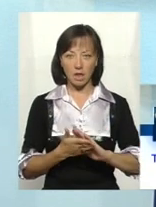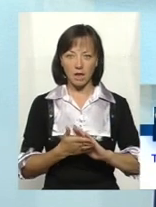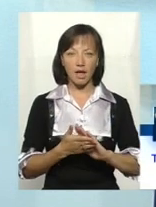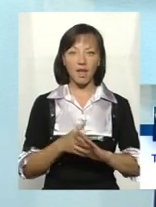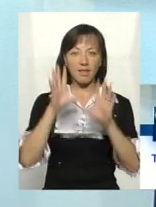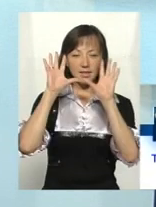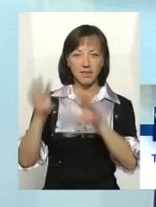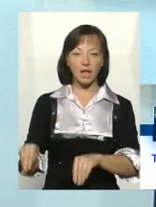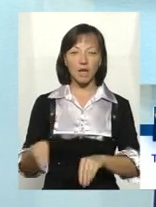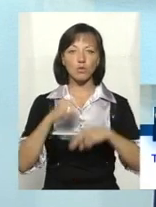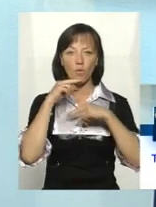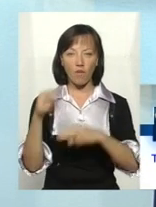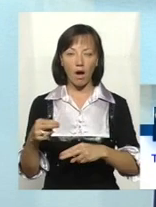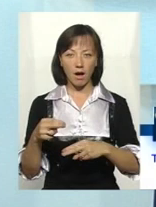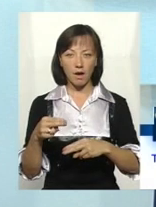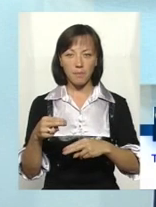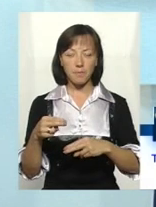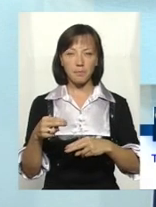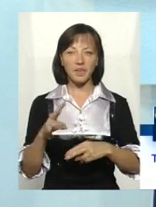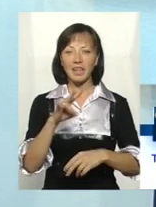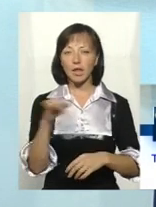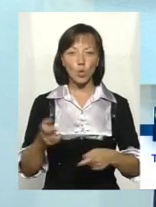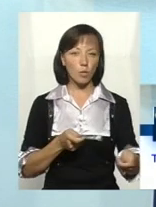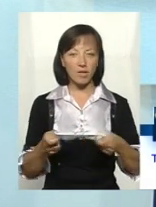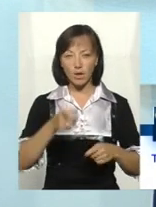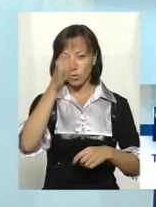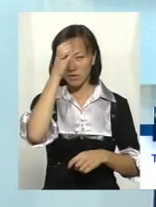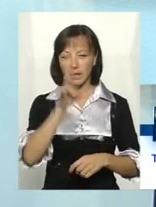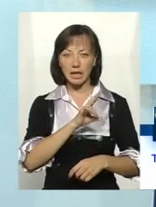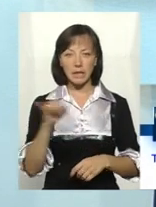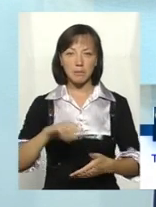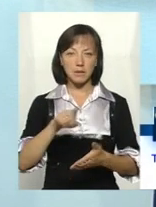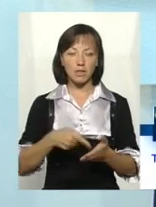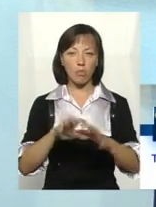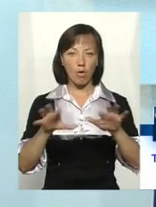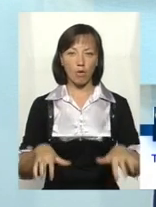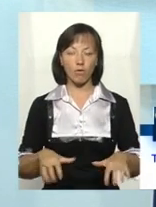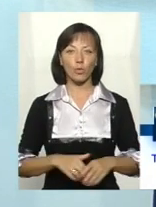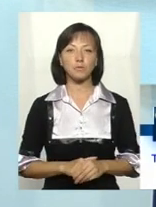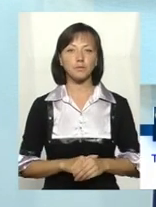звертається взагалі увага, ні управління освіти, ні міським головою.